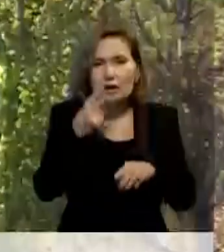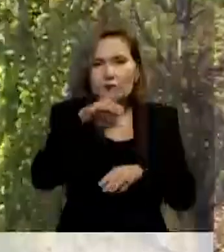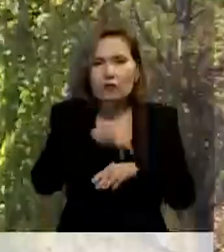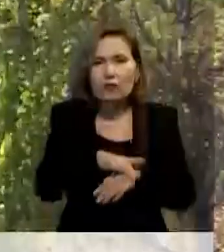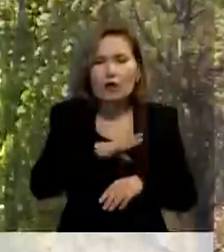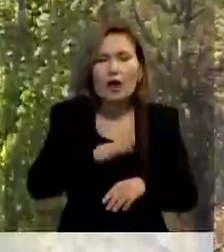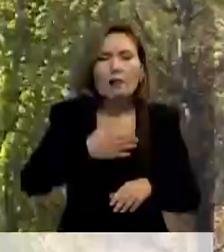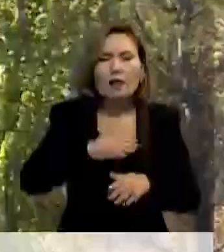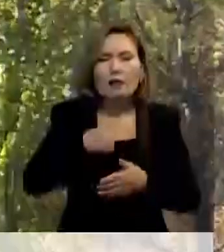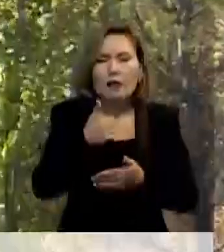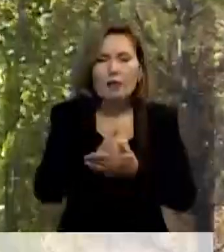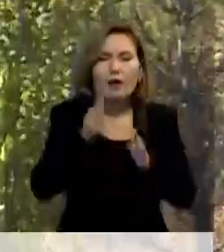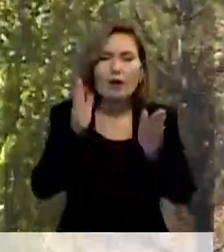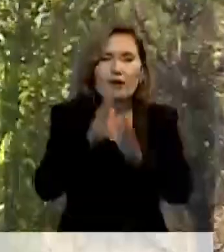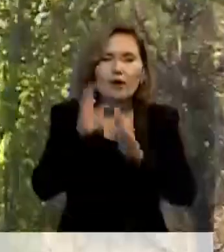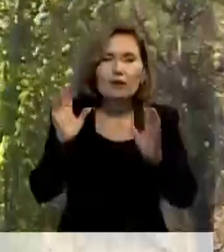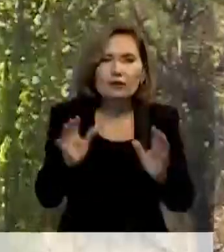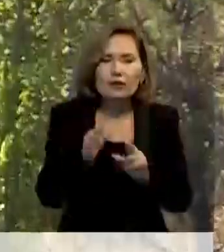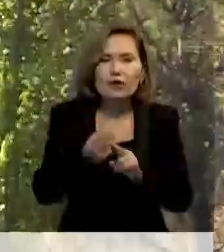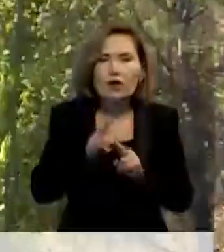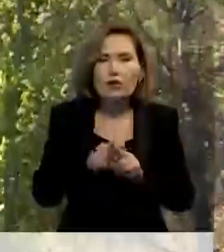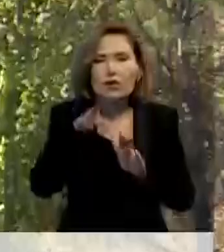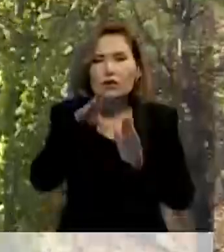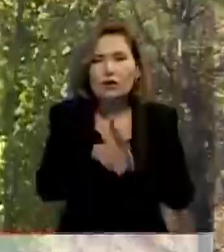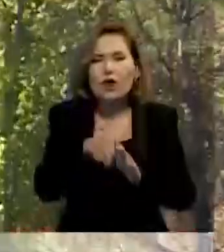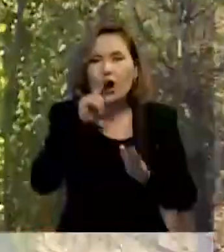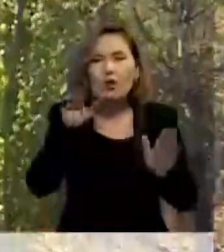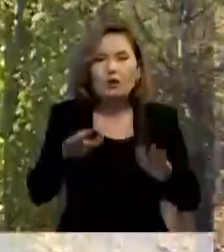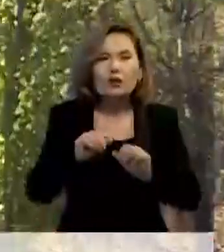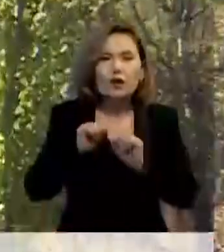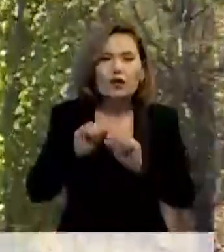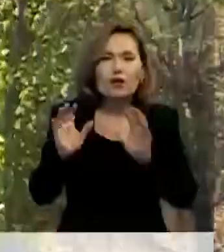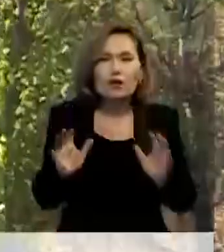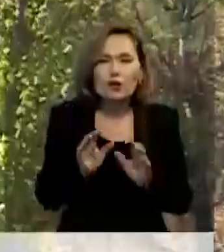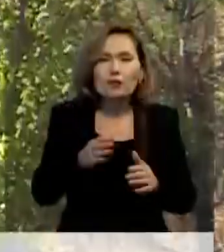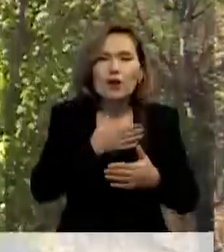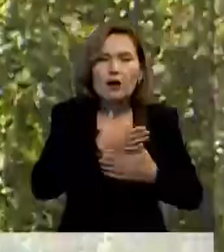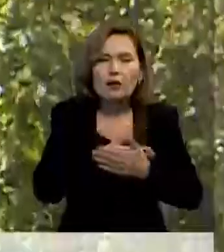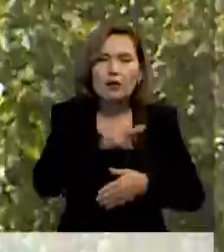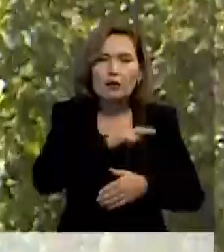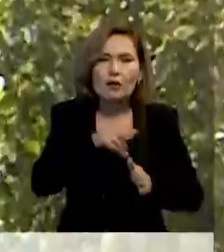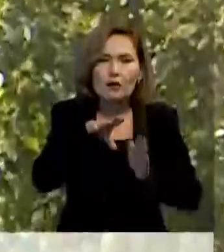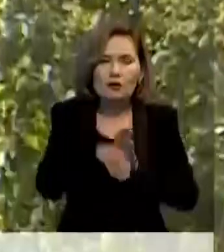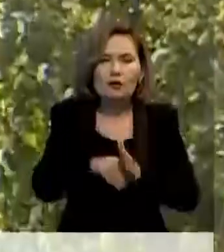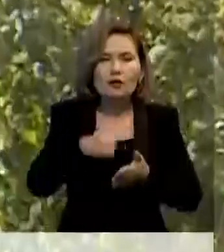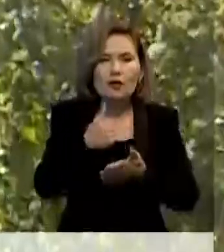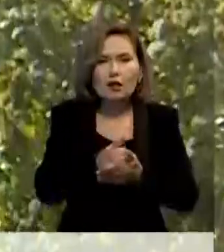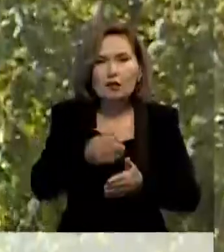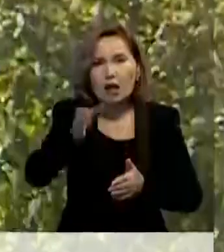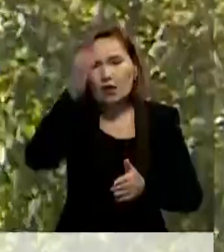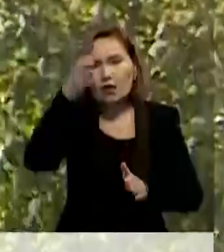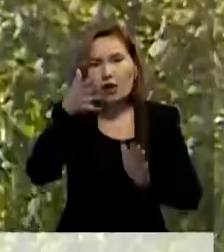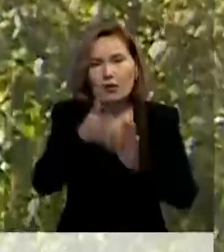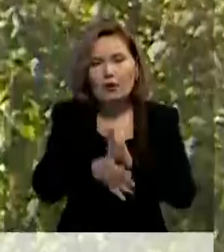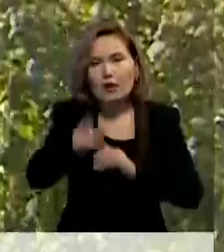Менің мақсатым жалпы қоршаған ортаны қорғауға, оның ішінде құстарды қорғау жұмыстарына өз үлесімді қосу. Негізі зерттеу